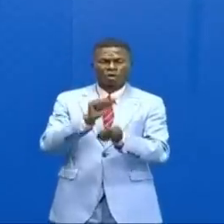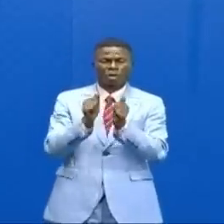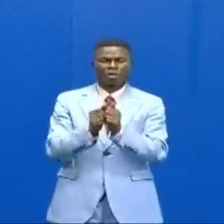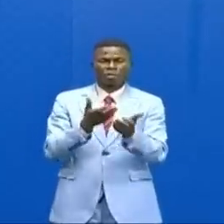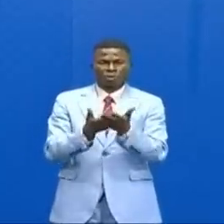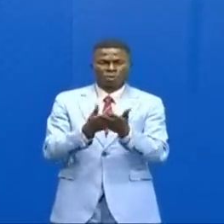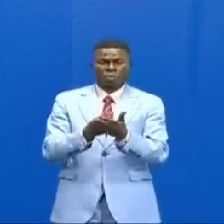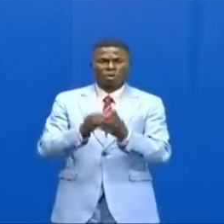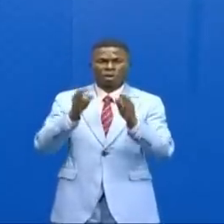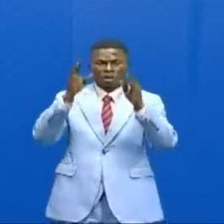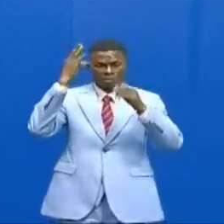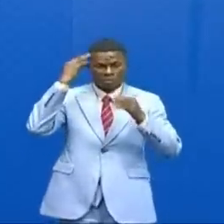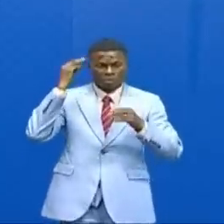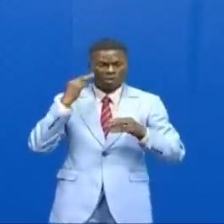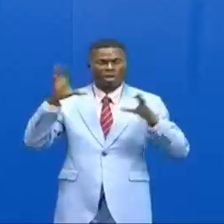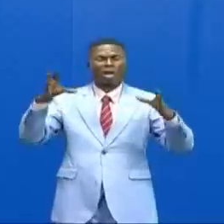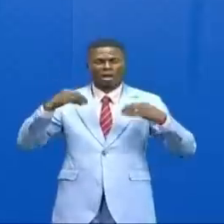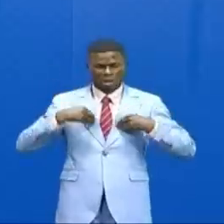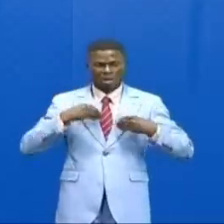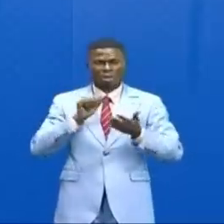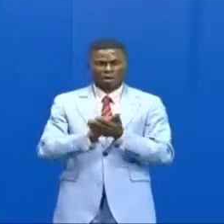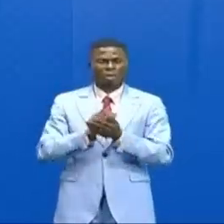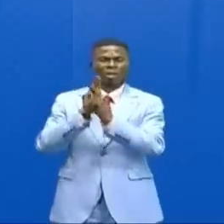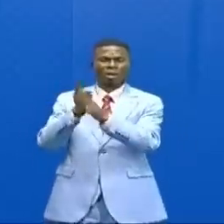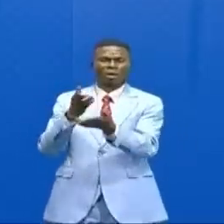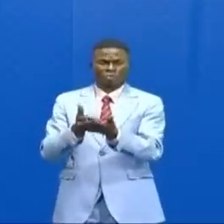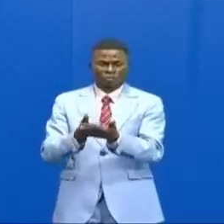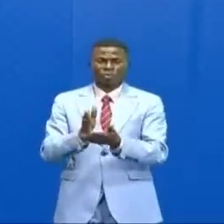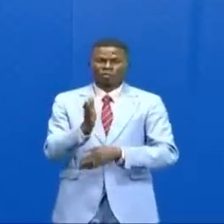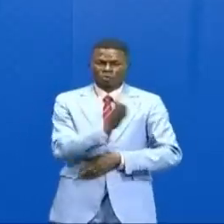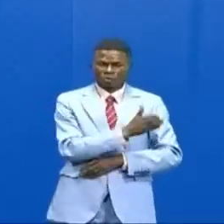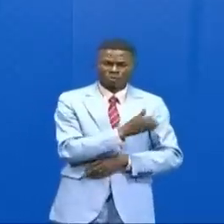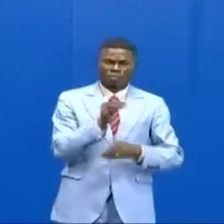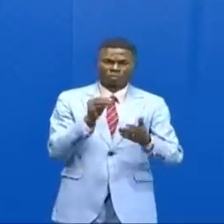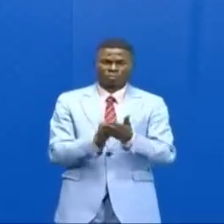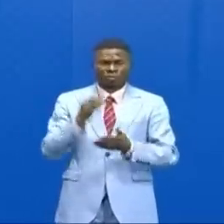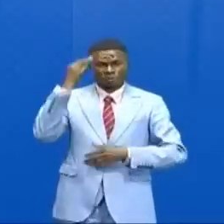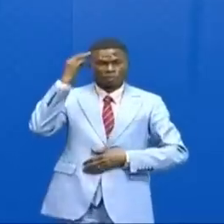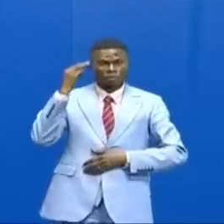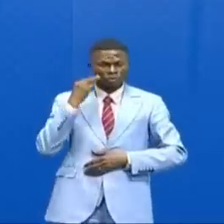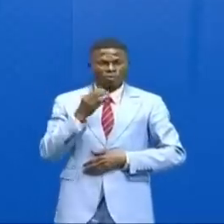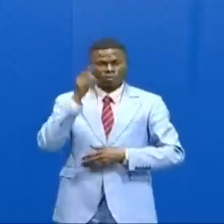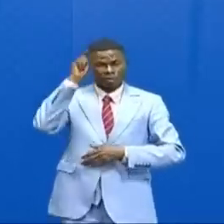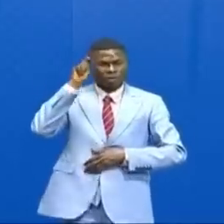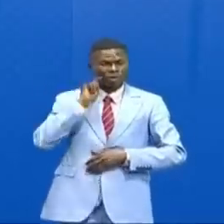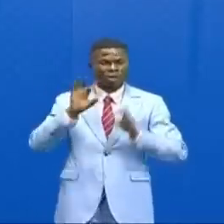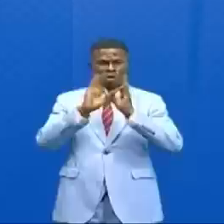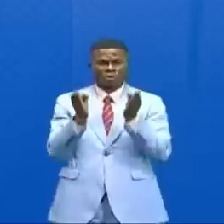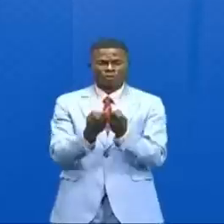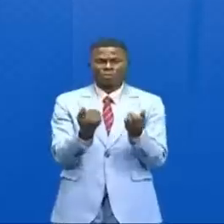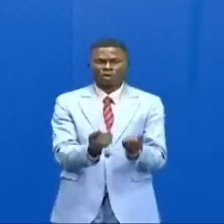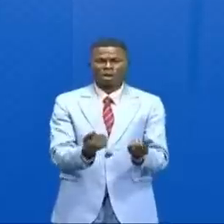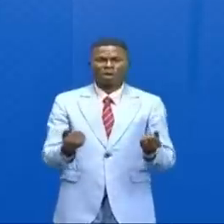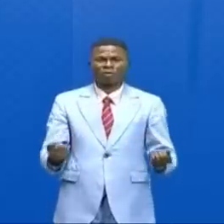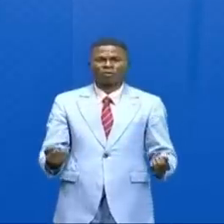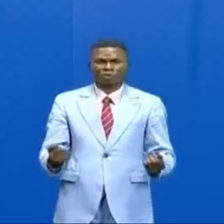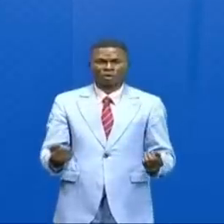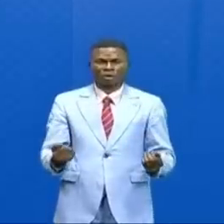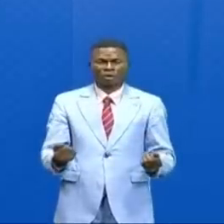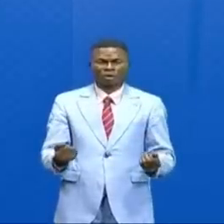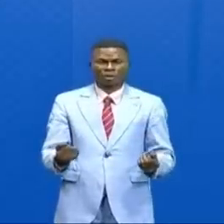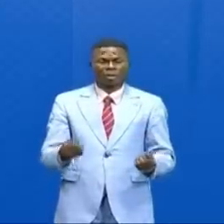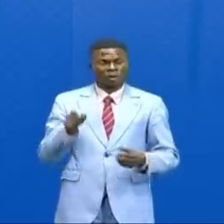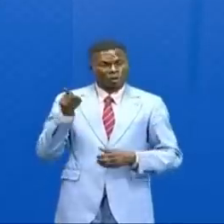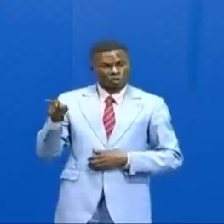Le Conseil a pris acte de ce rapport. À son tour, la ministre du Genre, Famille et Enfants a pour